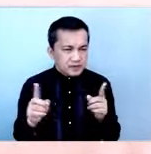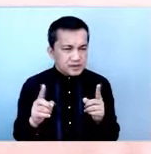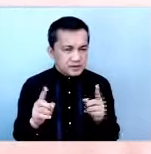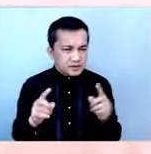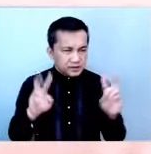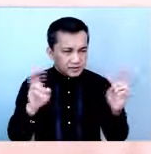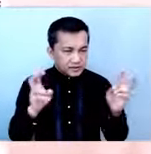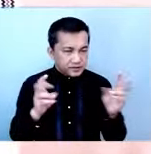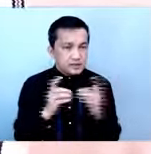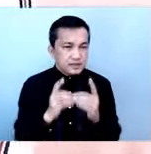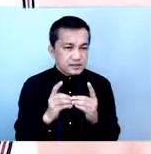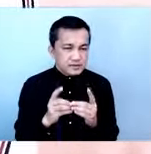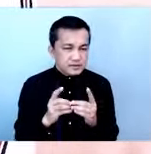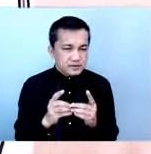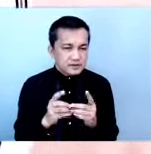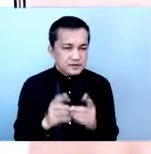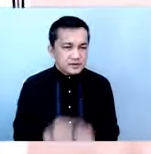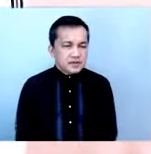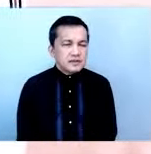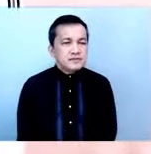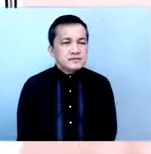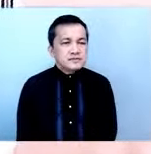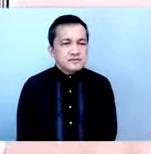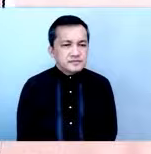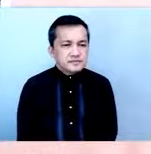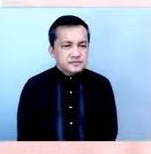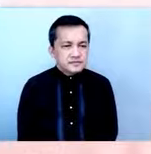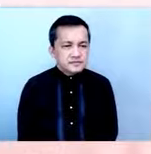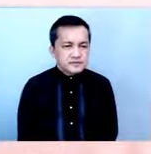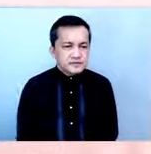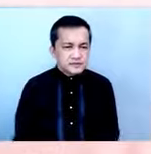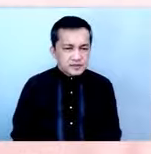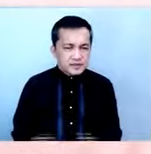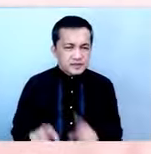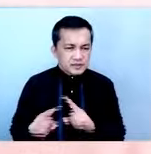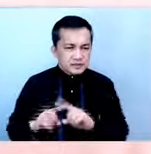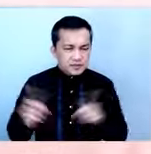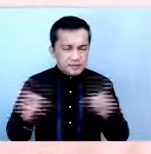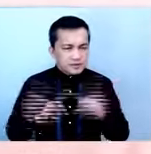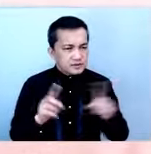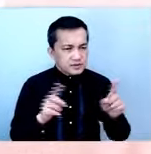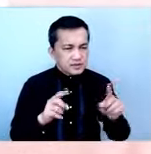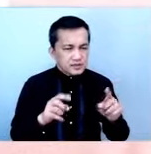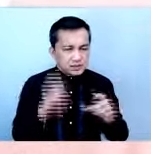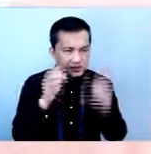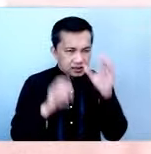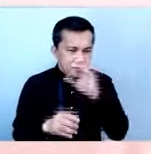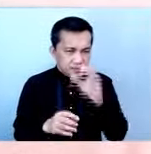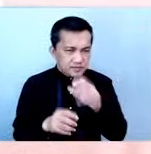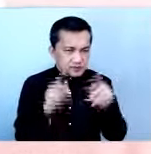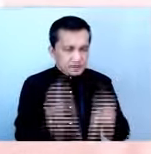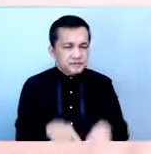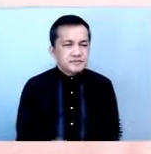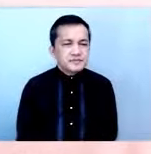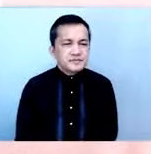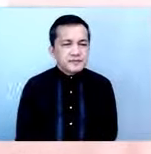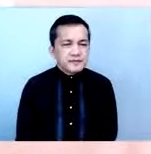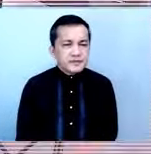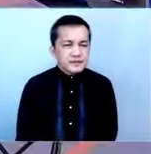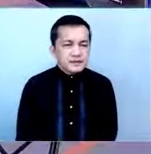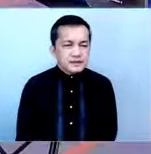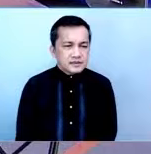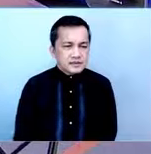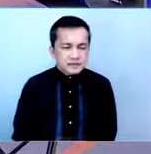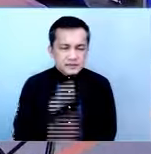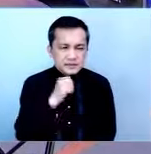dating, pag nagkakaedad, nagkakaroon ng difference sa hinahanap mo sa isang tao. Gusto mo yung tao stable din. Hindi ka na kailangan para mabuhay